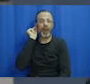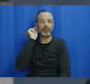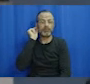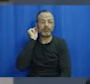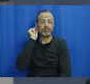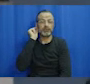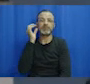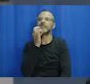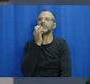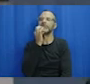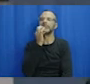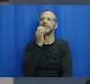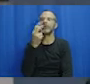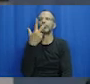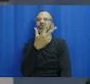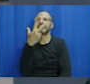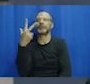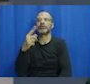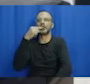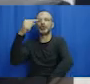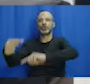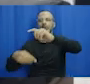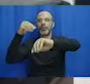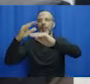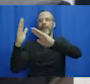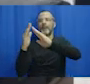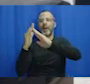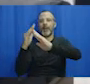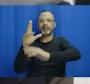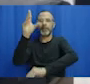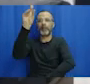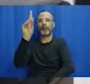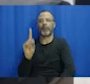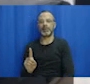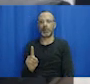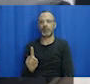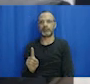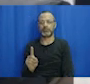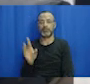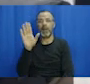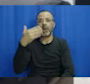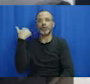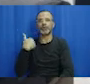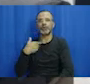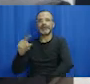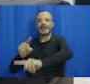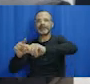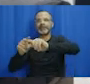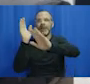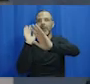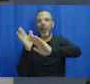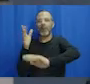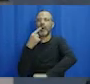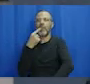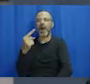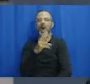جثة شابة تبلغ من العمر 33 عاما داخل منزلها في بلدة أبو جرينات في النقب، وعلى الجثة علامات عنف. وقالت